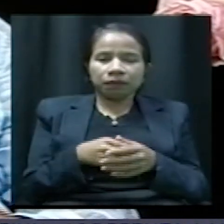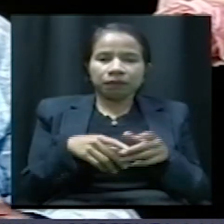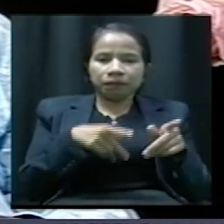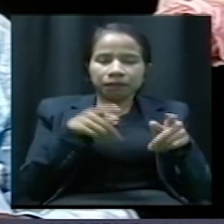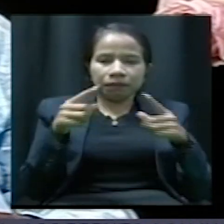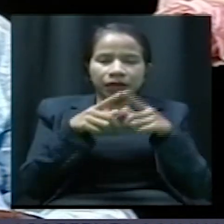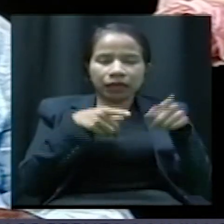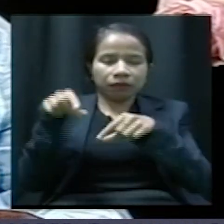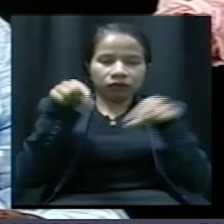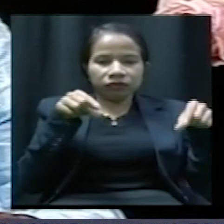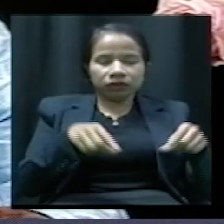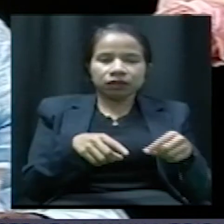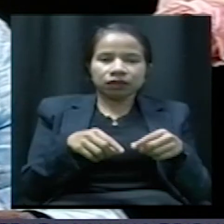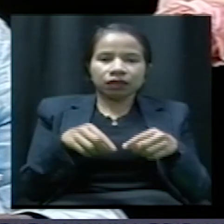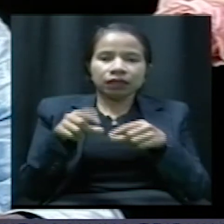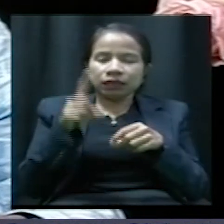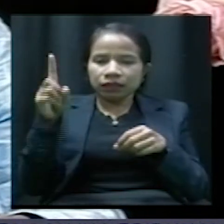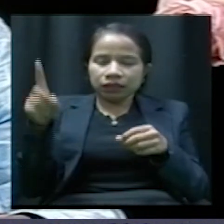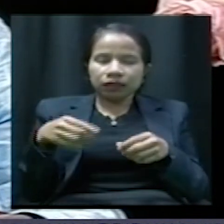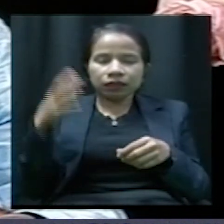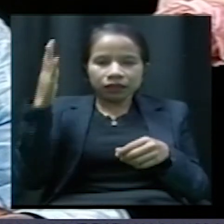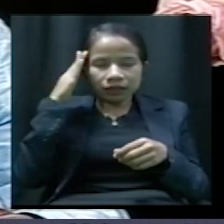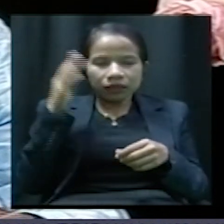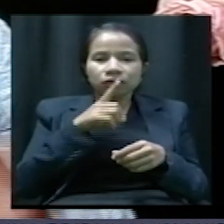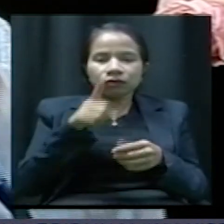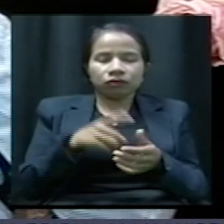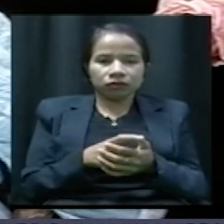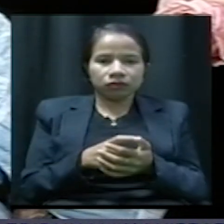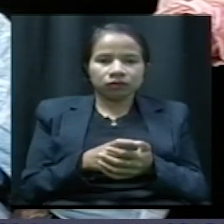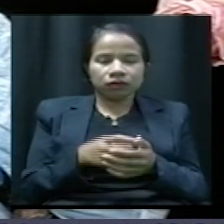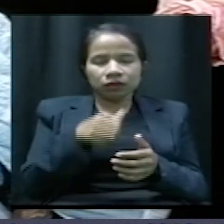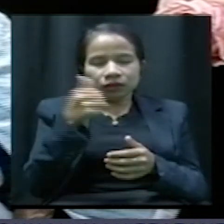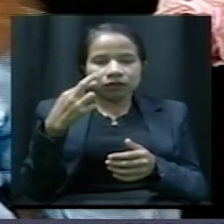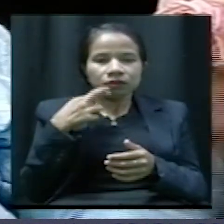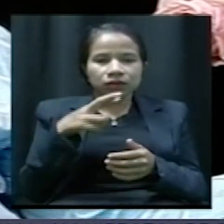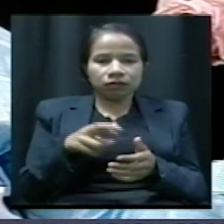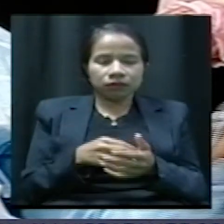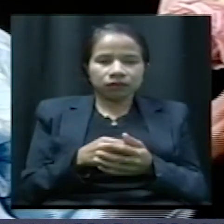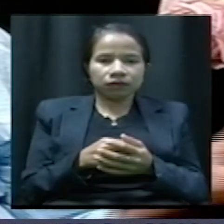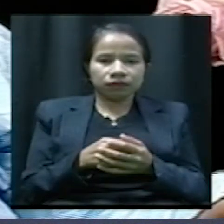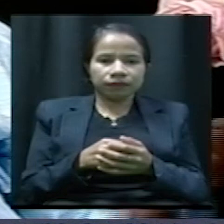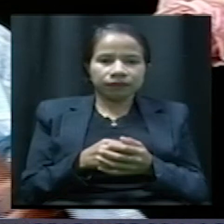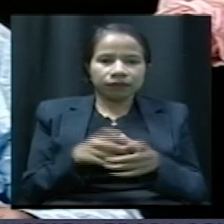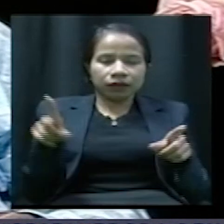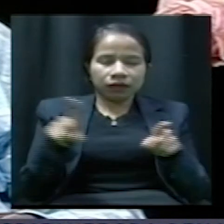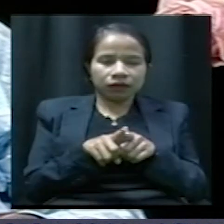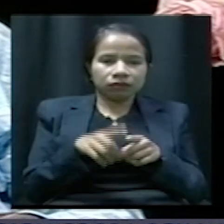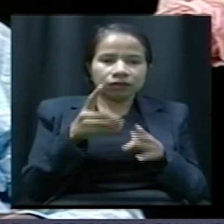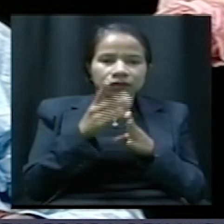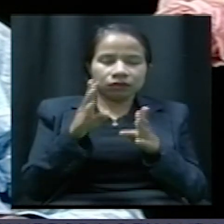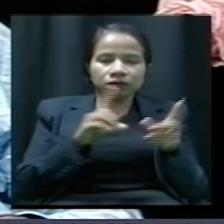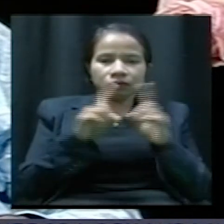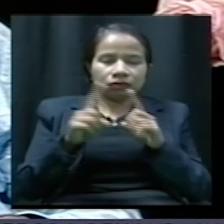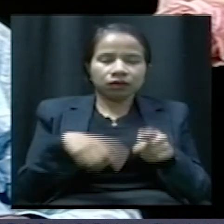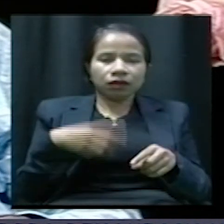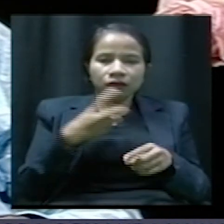duni. Depois ohin ida fali ansan rekomendasaun ang rekomendasaun barak ansan diretor kulene los